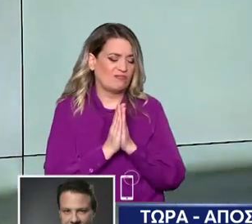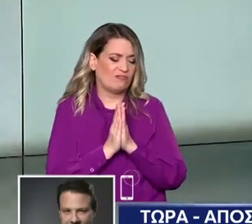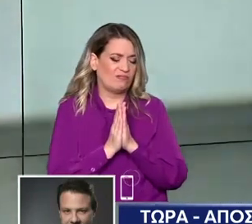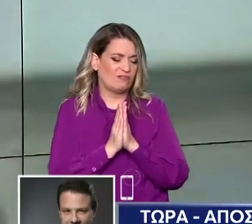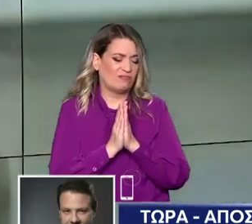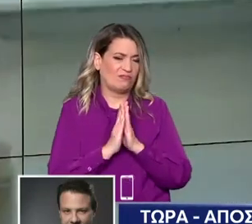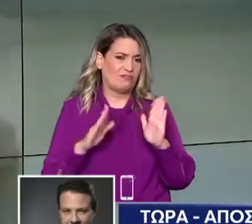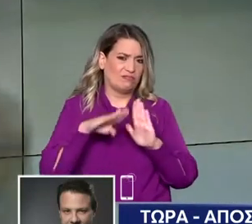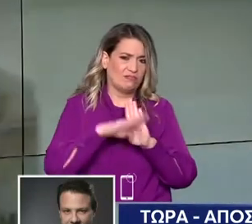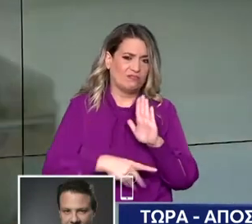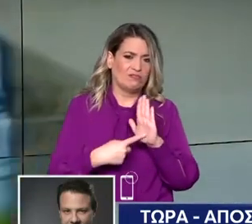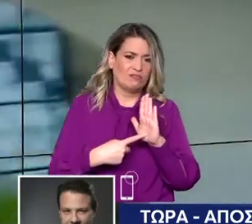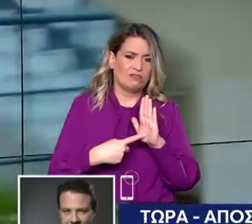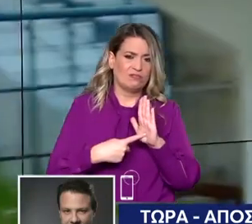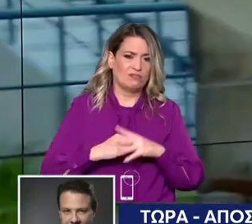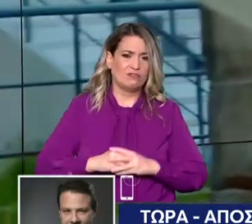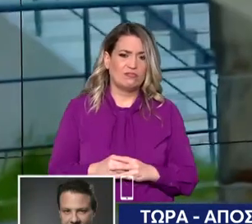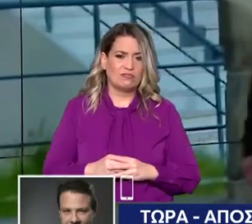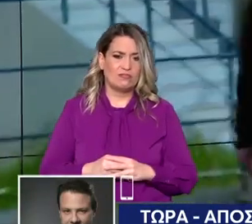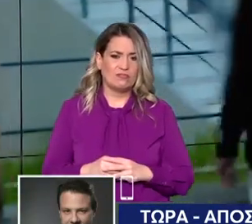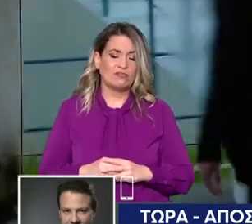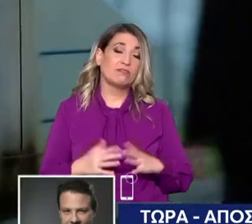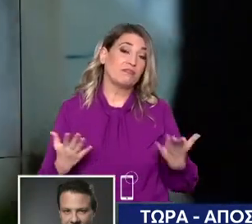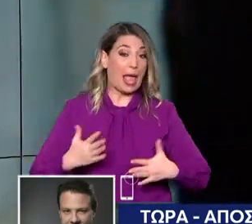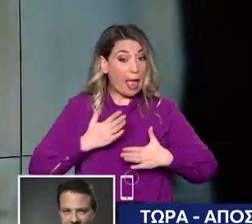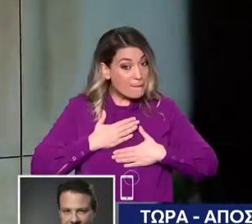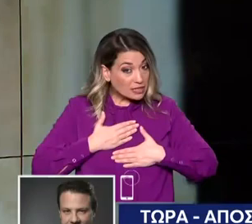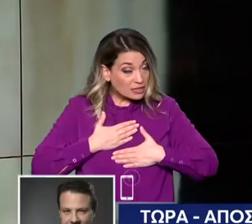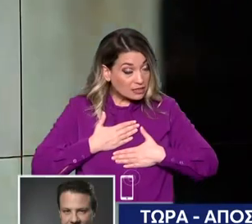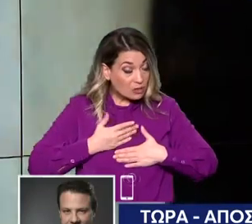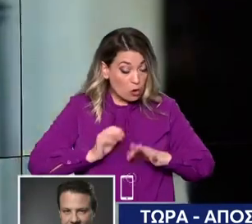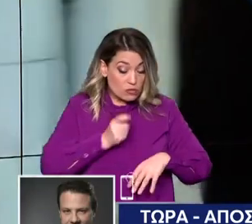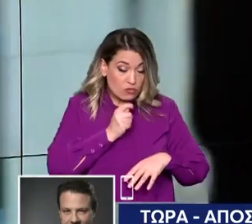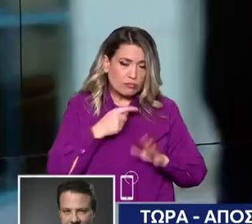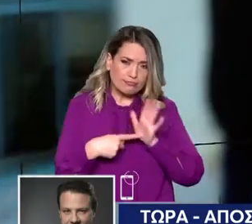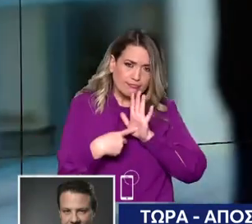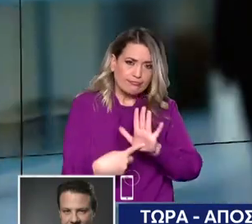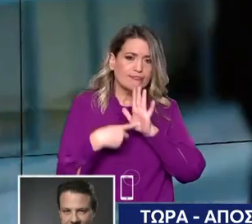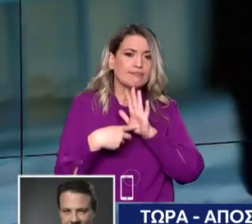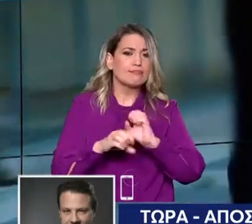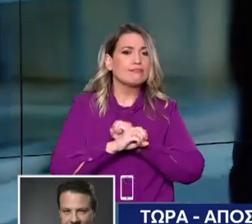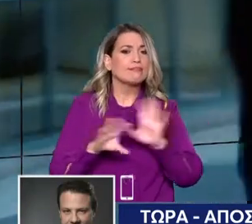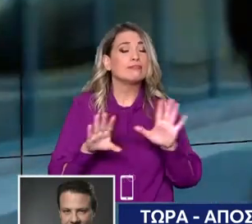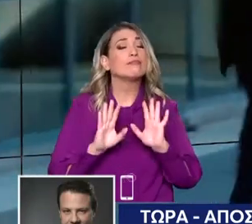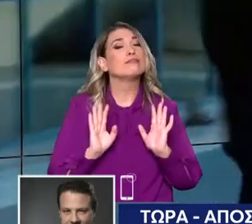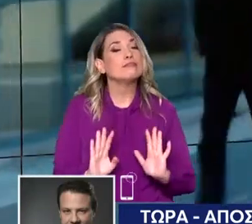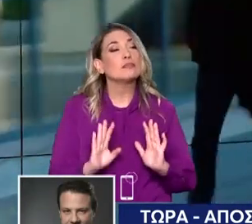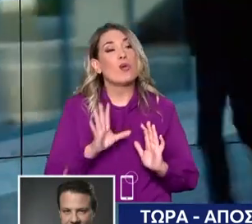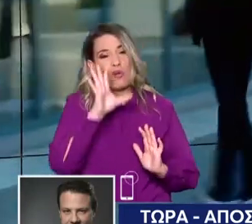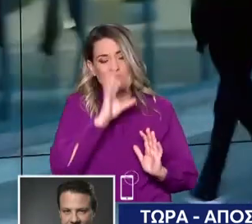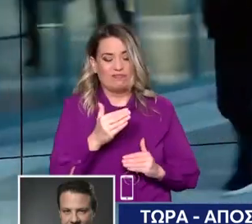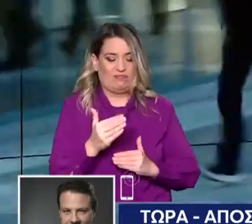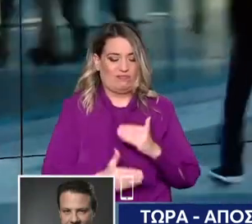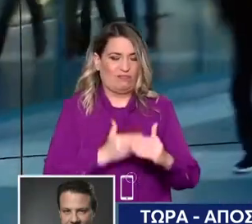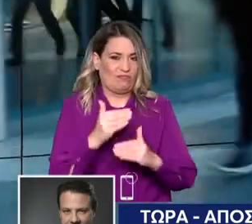είδαμε μάλιστα είναι πολύ σοβαρά όλα αυτά και είναι η υποχρέωσή μας να τα λέμε και να τα ξαναλέμε για να μη νομίζουν κάποιοι ότι τα πράγματα εξελίσσονται ιδανικά